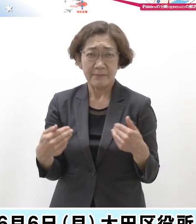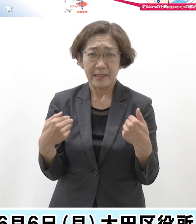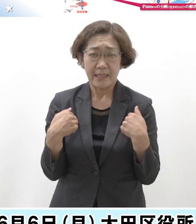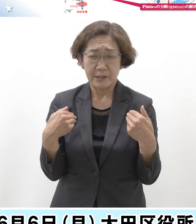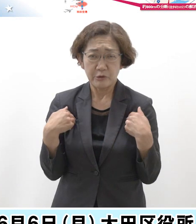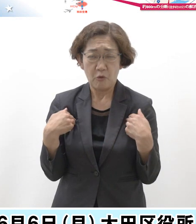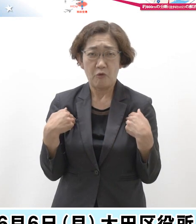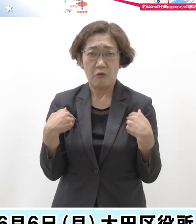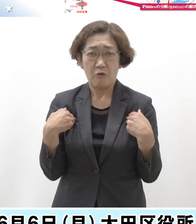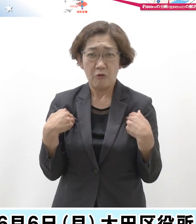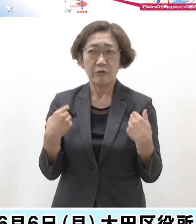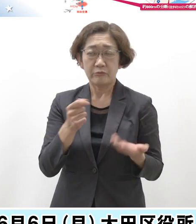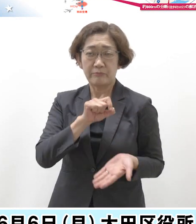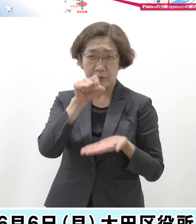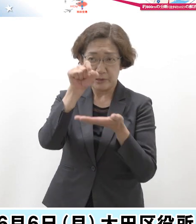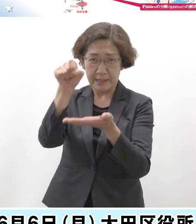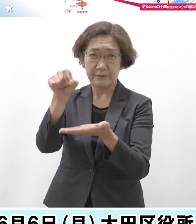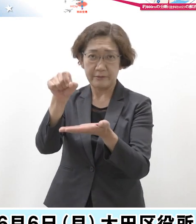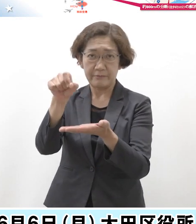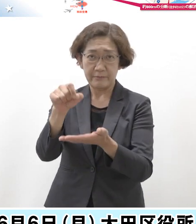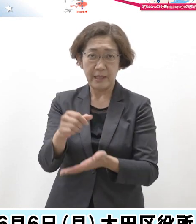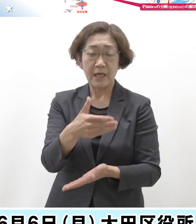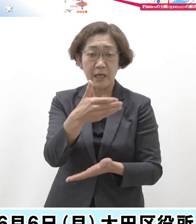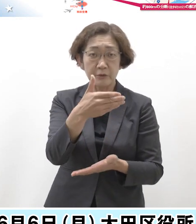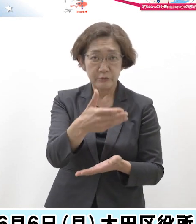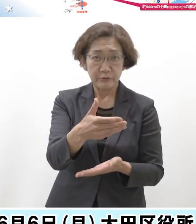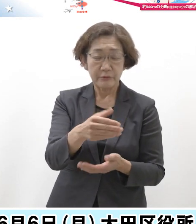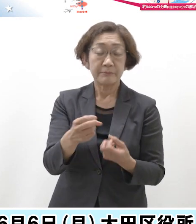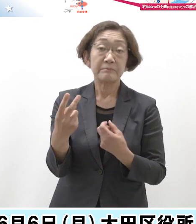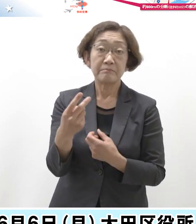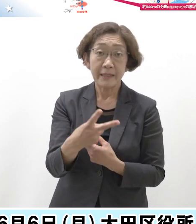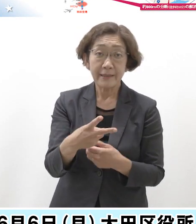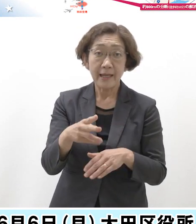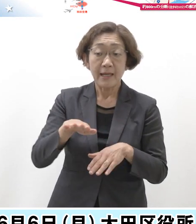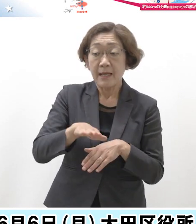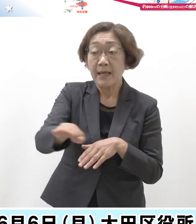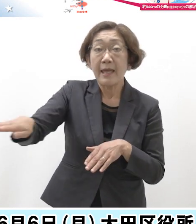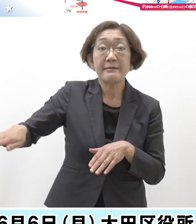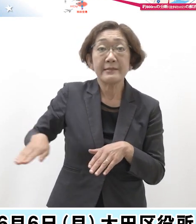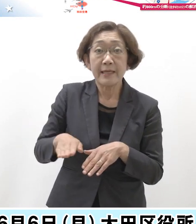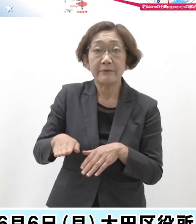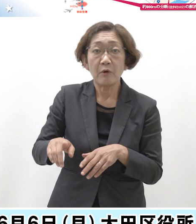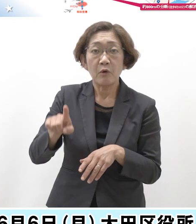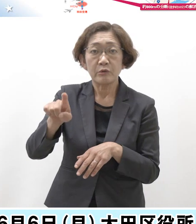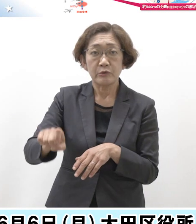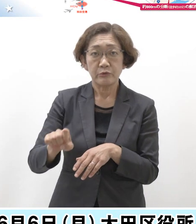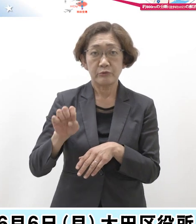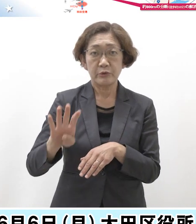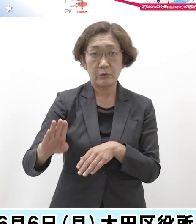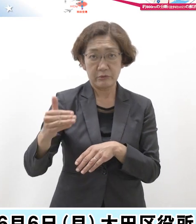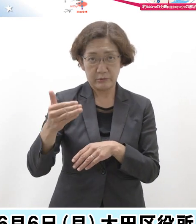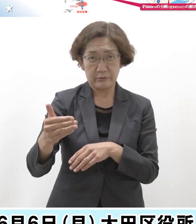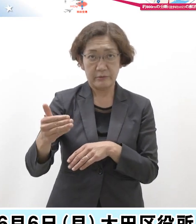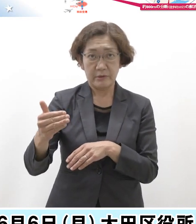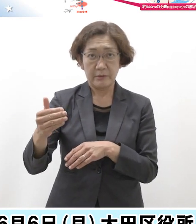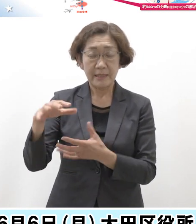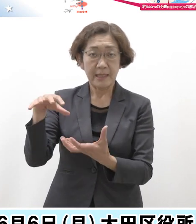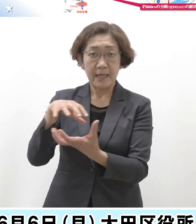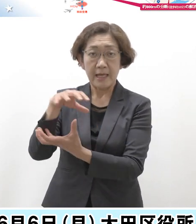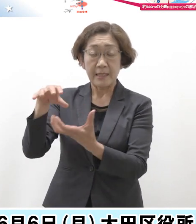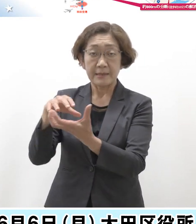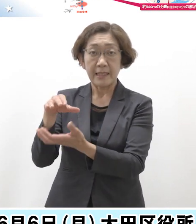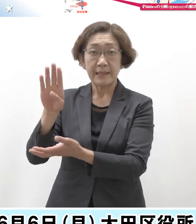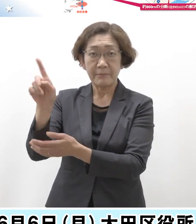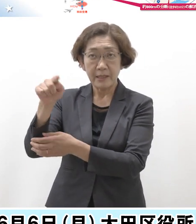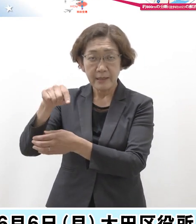には、大田区のみならず沿線の14区と埼玉県の3市の首長様